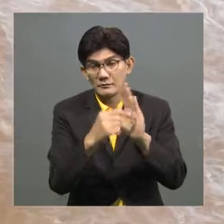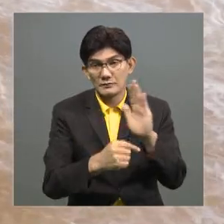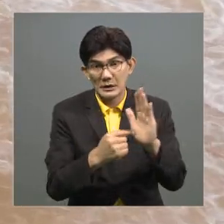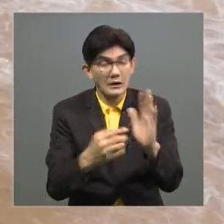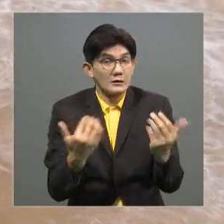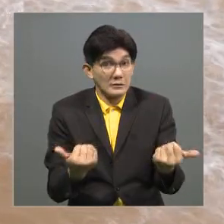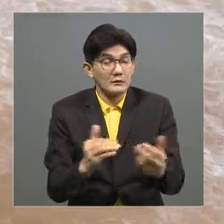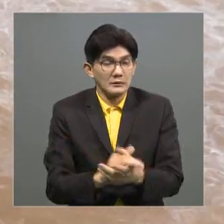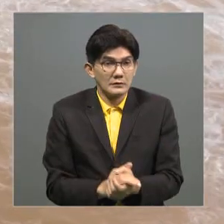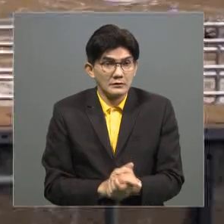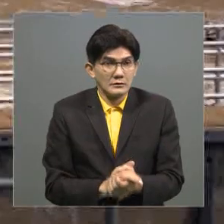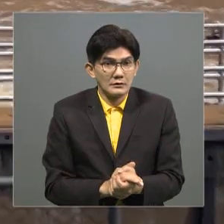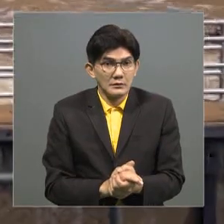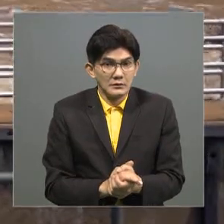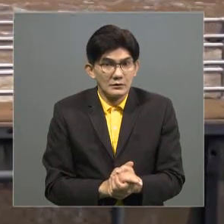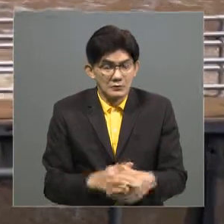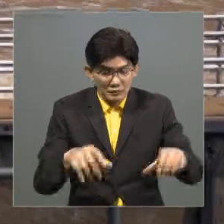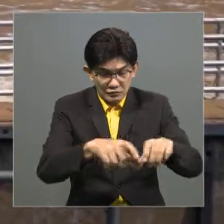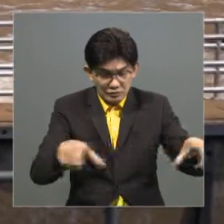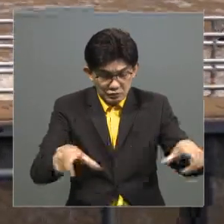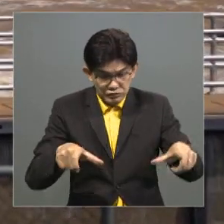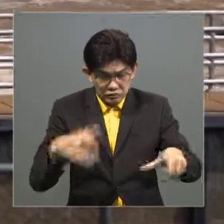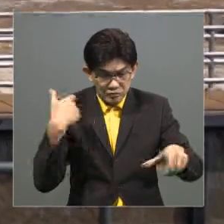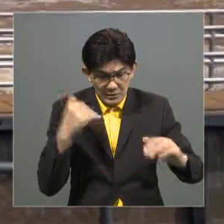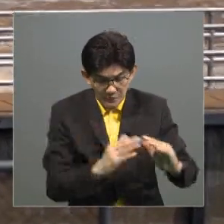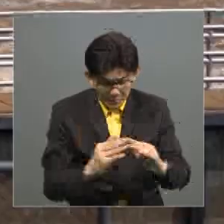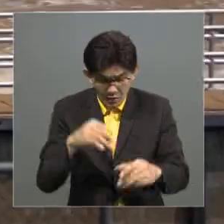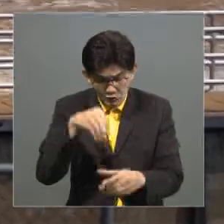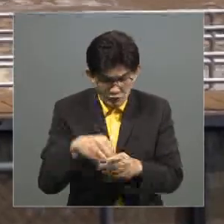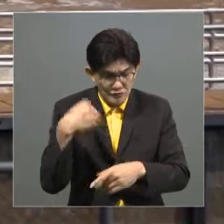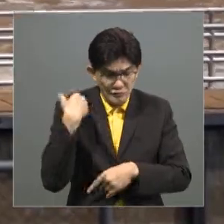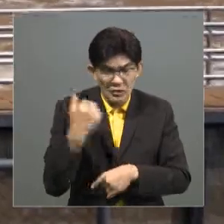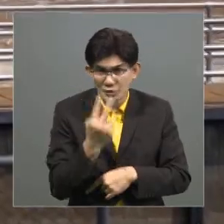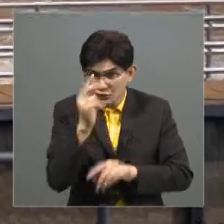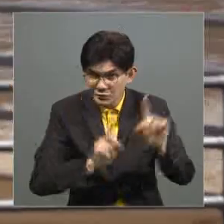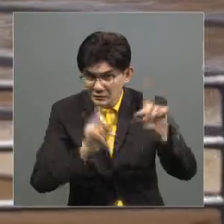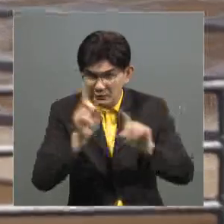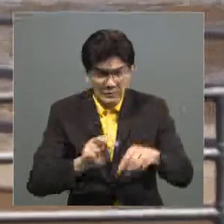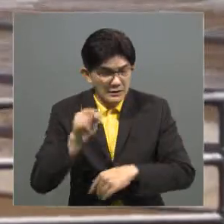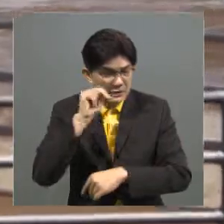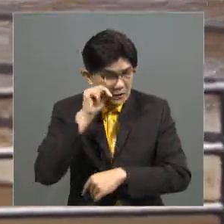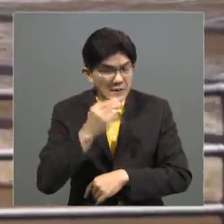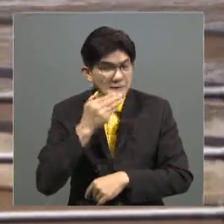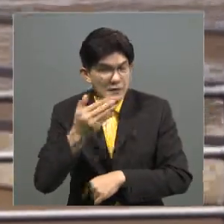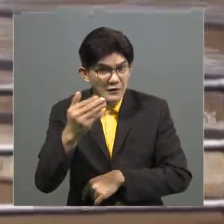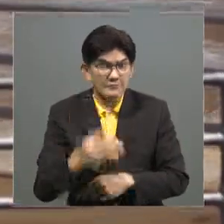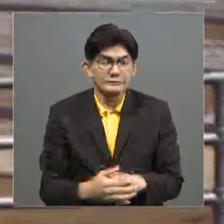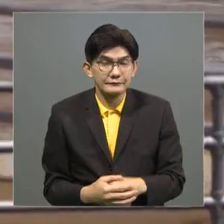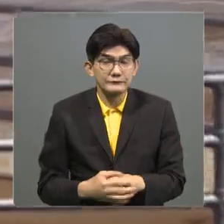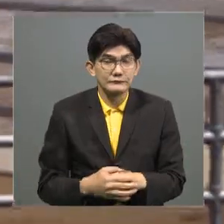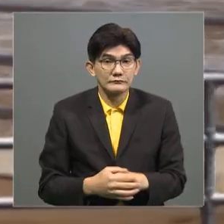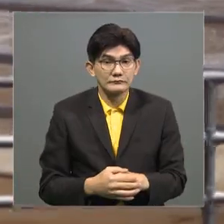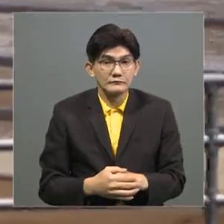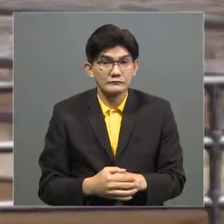ลที่อยู่ในแนวคันกั้นน้ำกรมชลประทานก็ได้ติดตามสถานการณ์น้ำฝนจากกรมอุตุนิยมวิทยาอย่างใกล้ชิดและเ